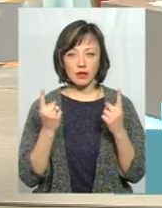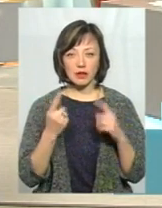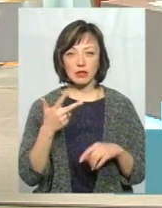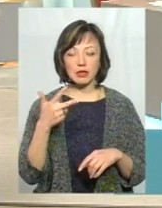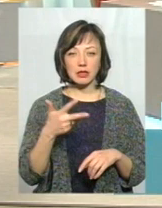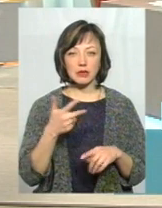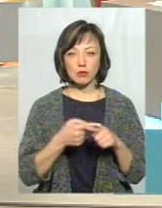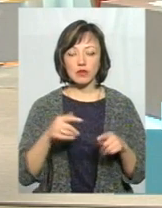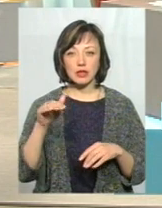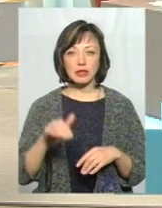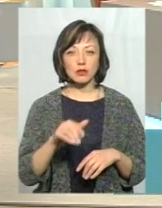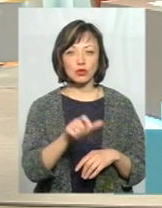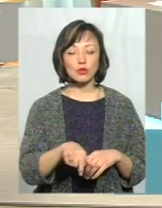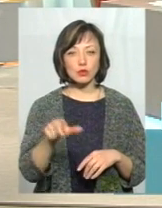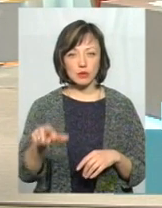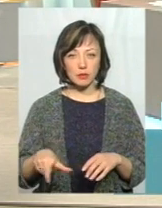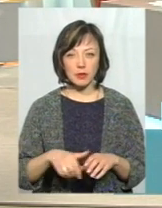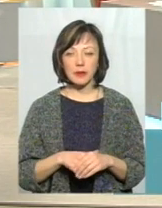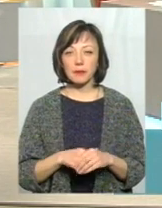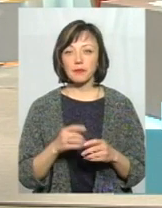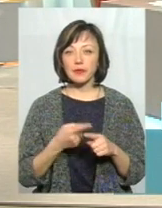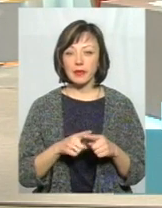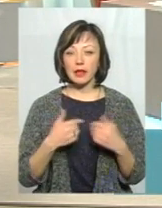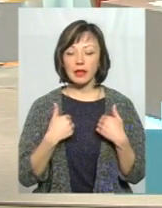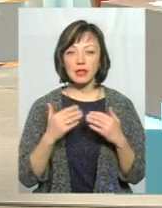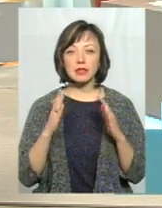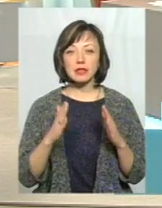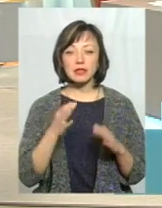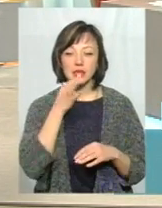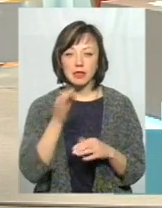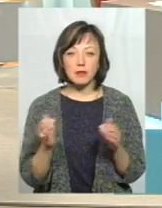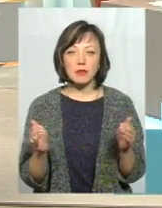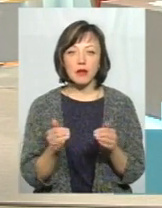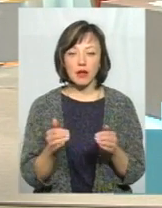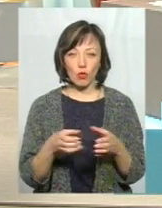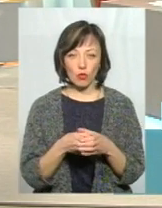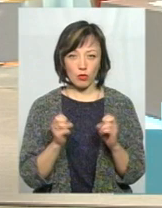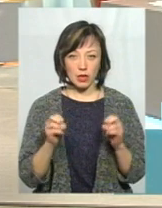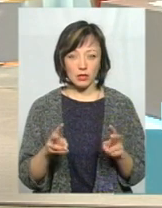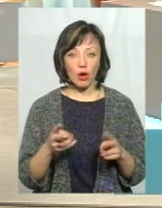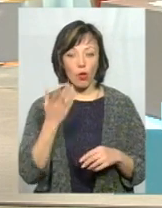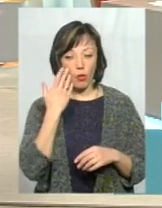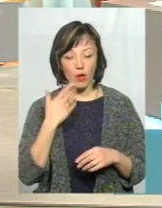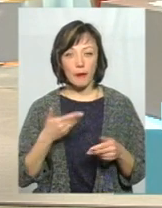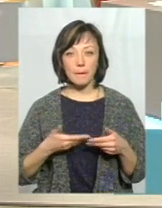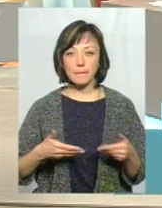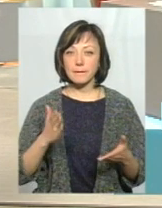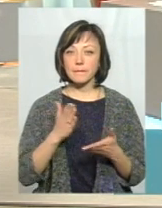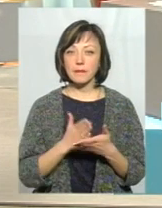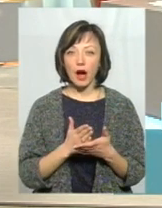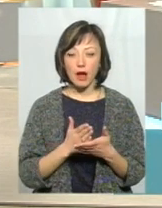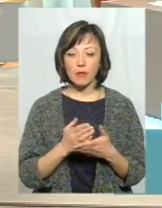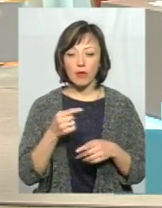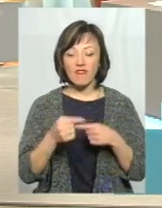3,5 тисячі осіб. Це я сказала лише про невелику групу ризику. Адже коли ми маємо в